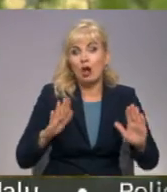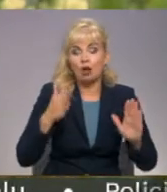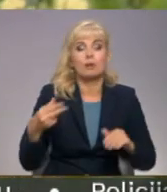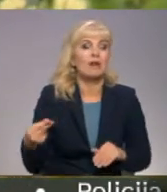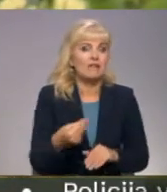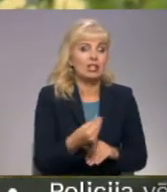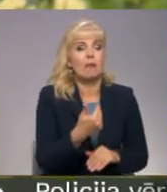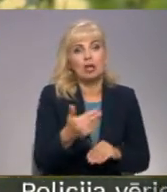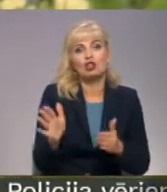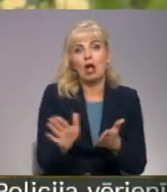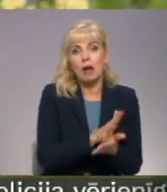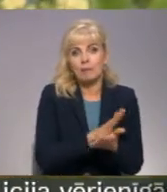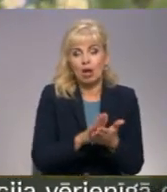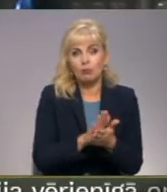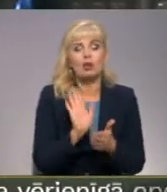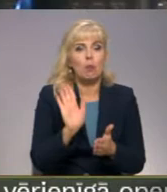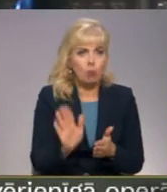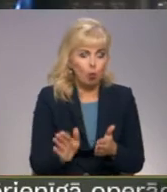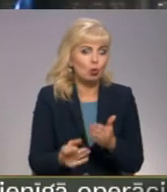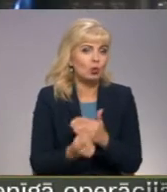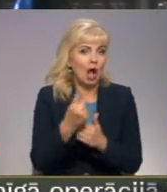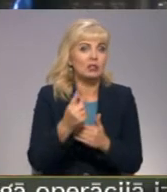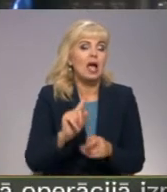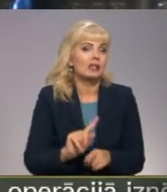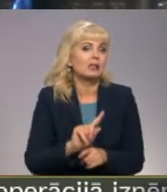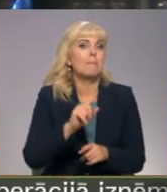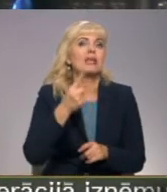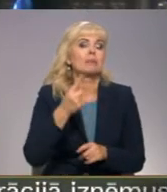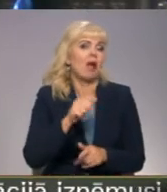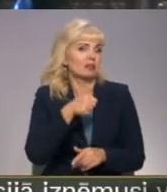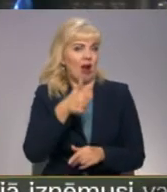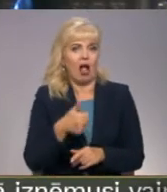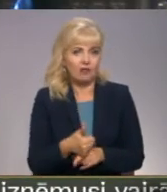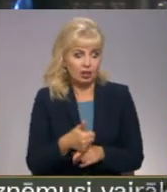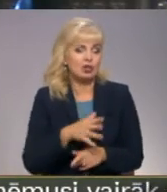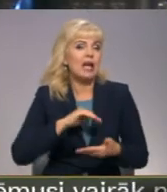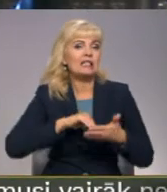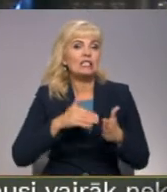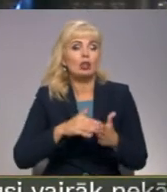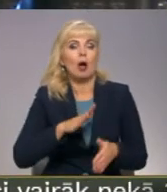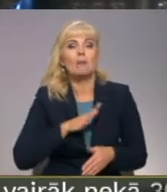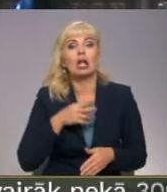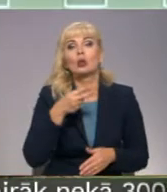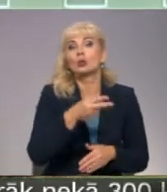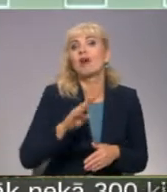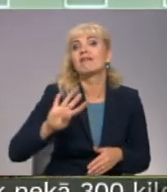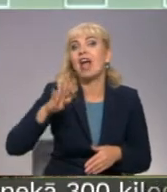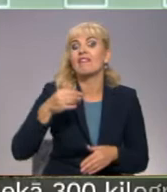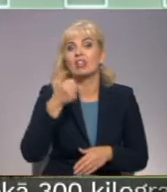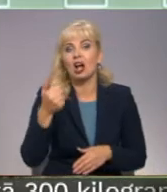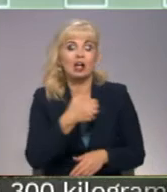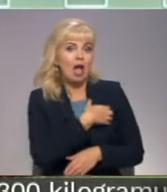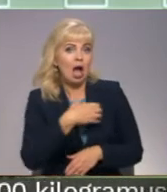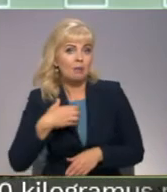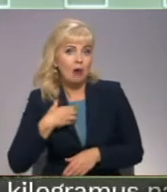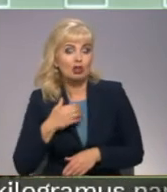finansējums bērnu brīvpusdienām tiktu rasts, jo tā ir prioritāte. Līdzīga situācija jau piedzīvo 2009. Gadā, kad